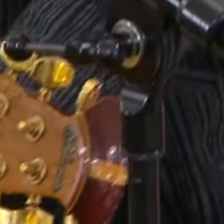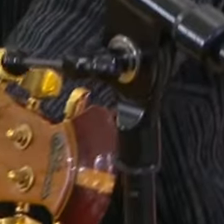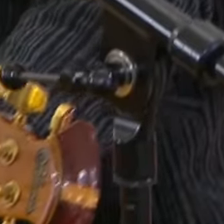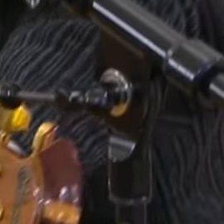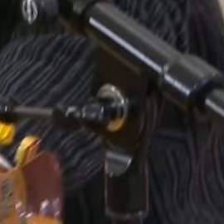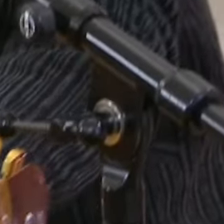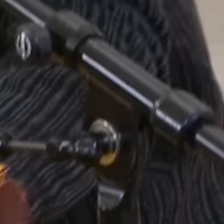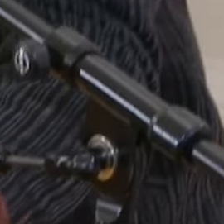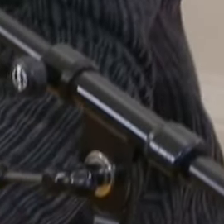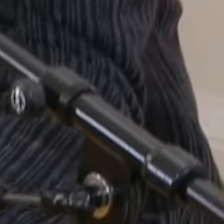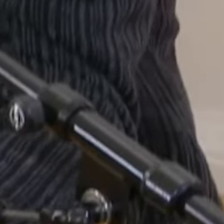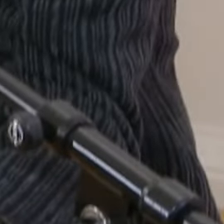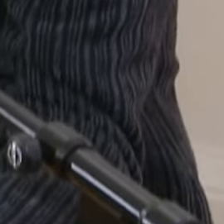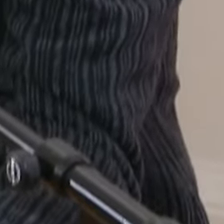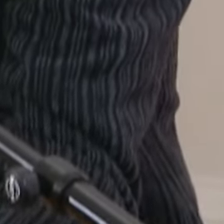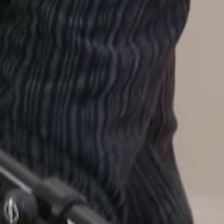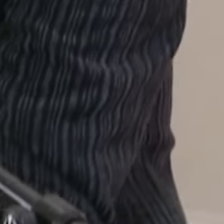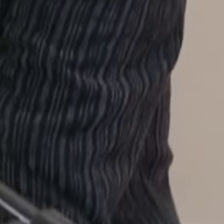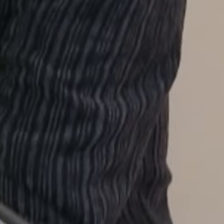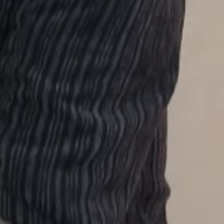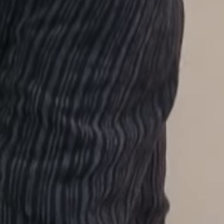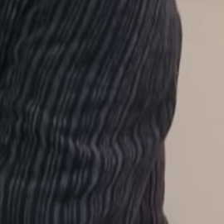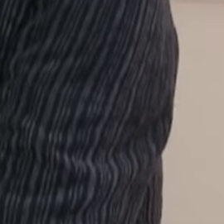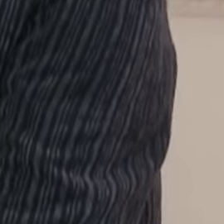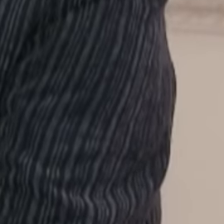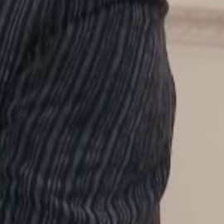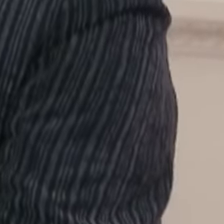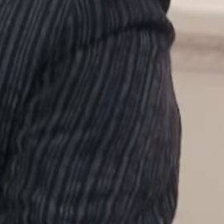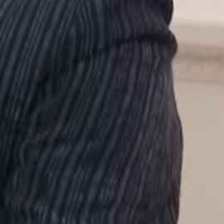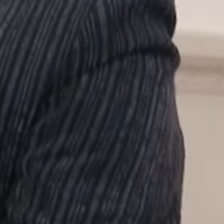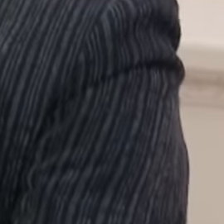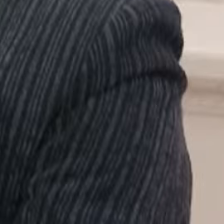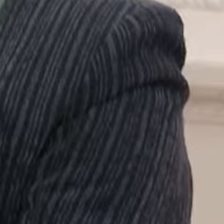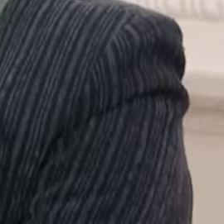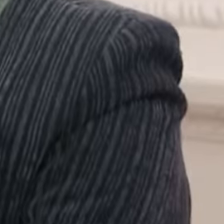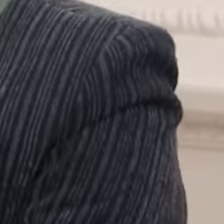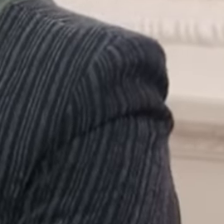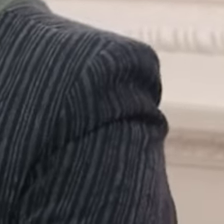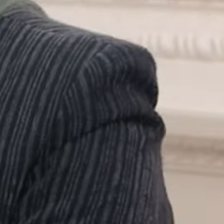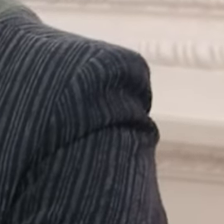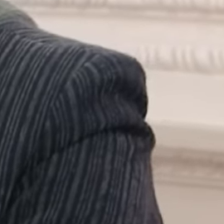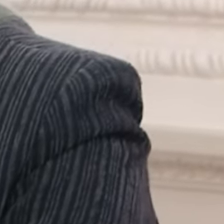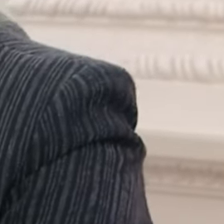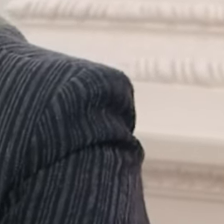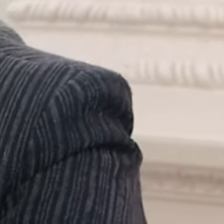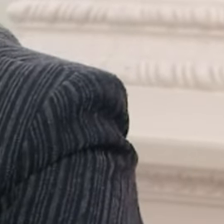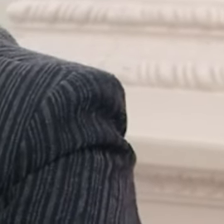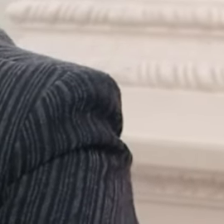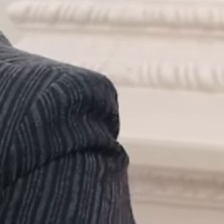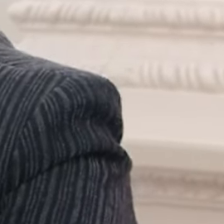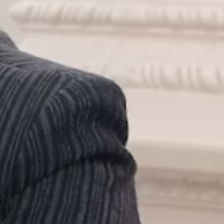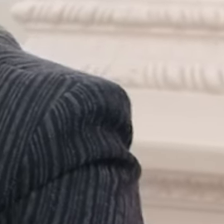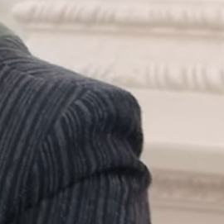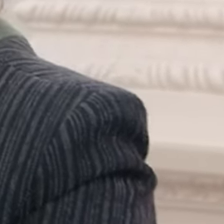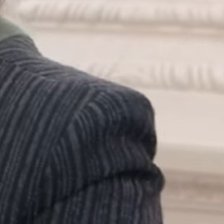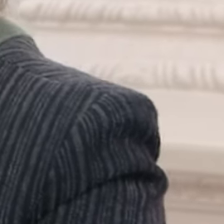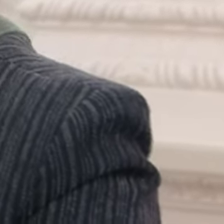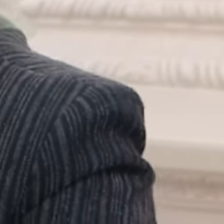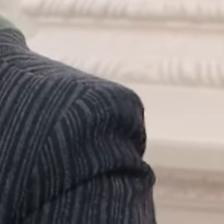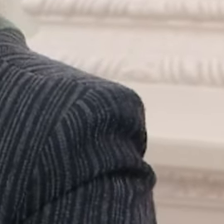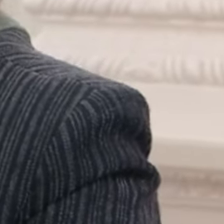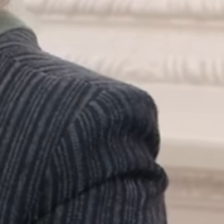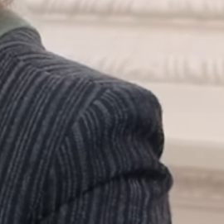gyvent. Amžinai versmei kiekvieno laisvei, juk reikia tikėti ir